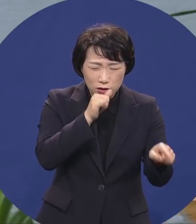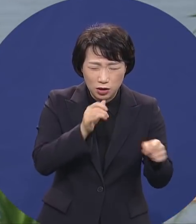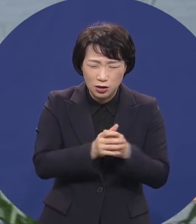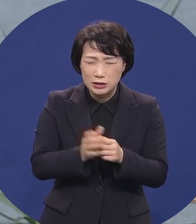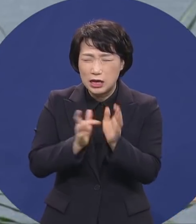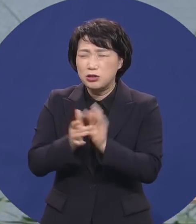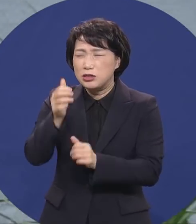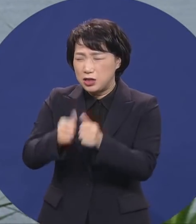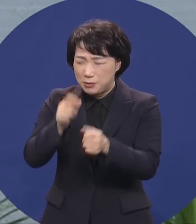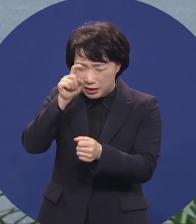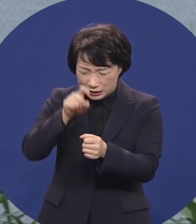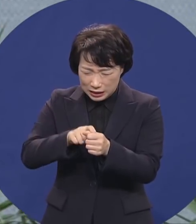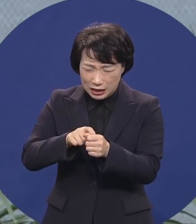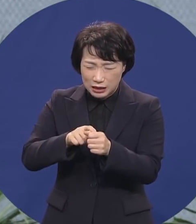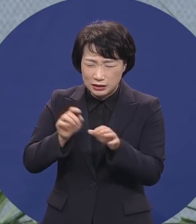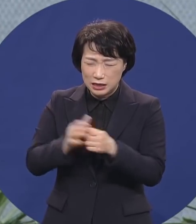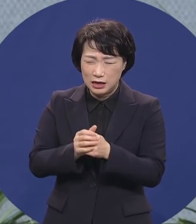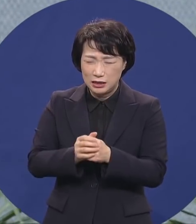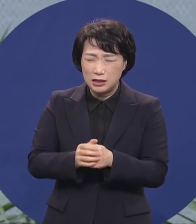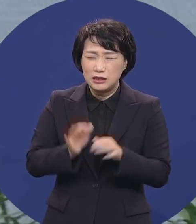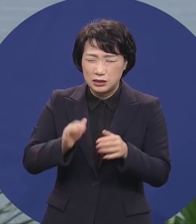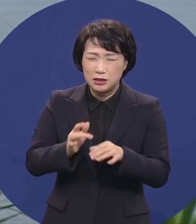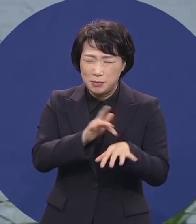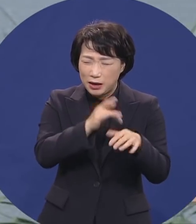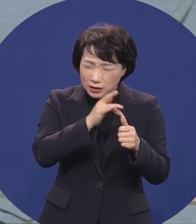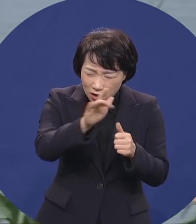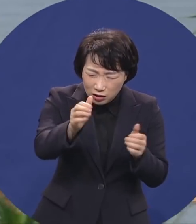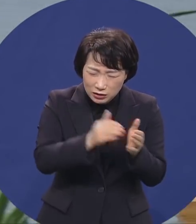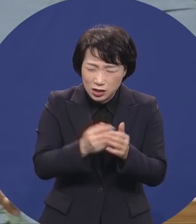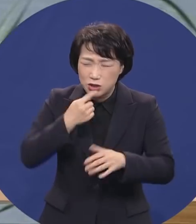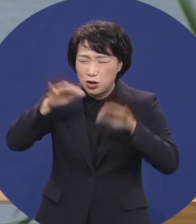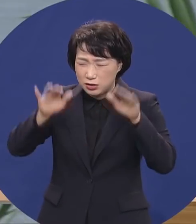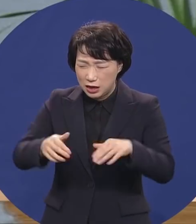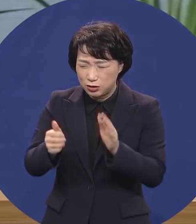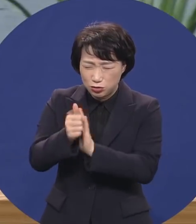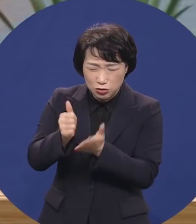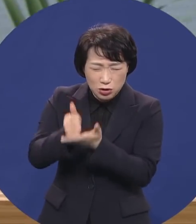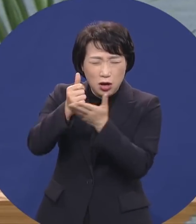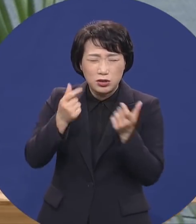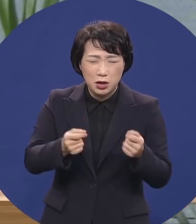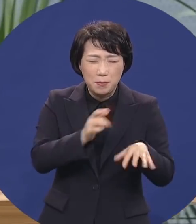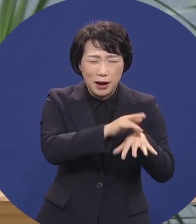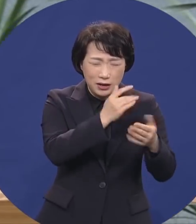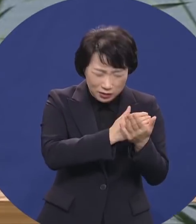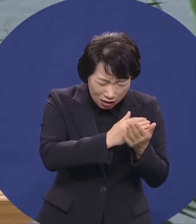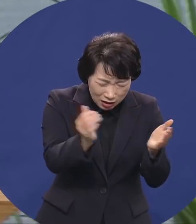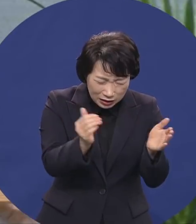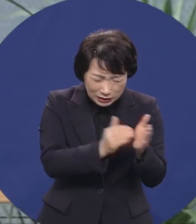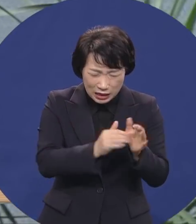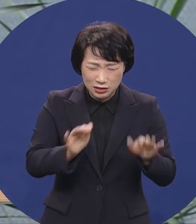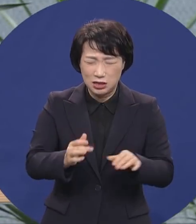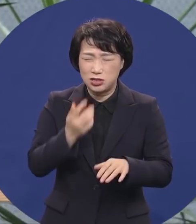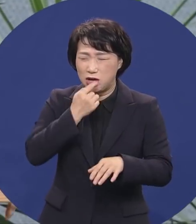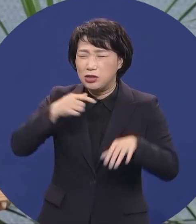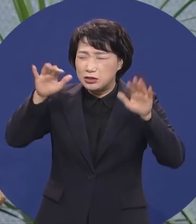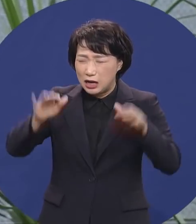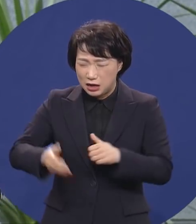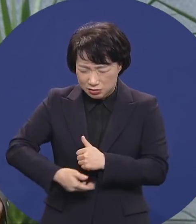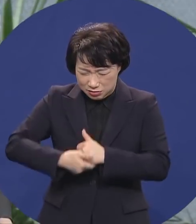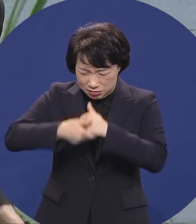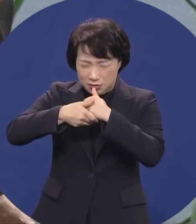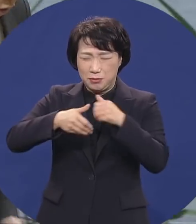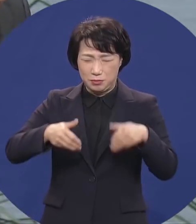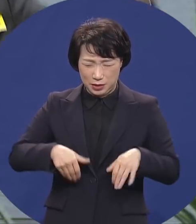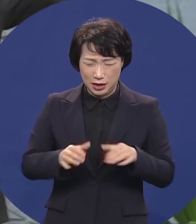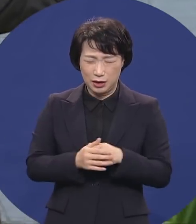예수를 시험하다 그가 떠나니 천사가 수중들더라고 했더니, 네가 떠나 천사가 수중들게